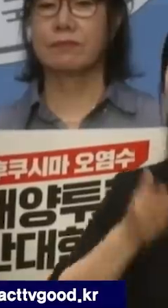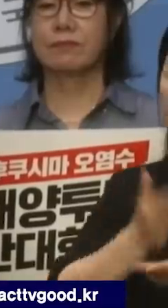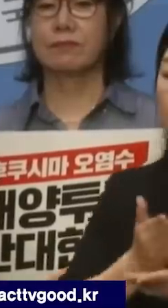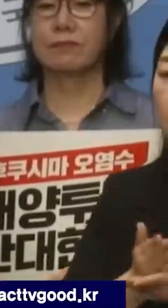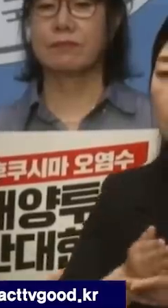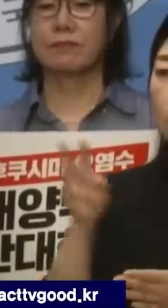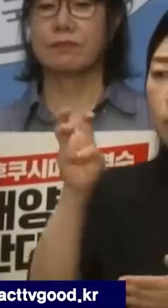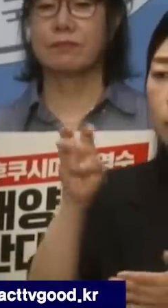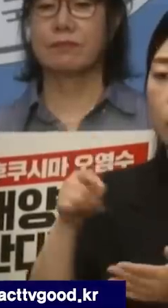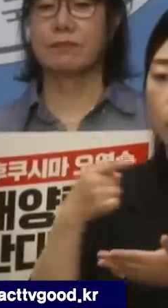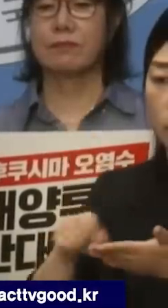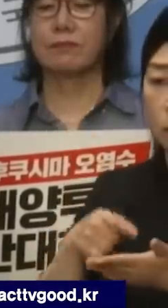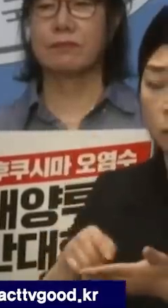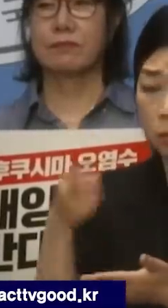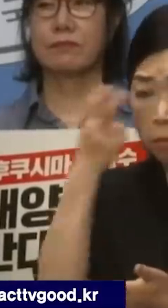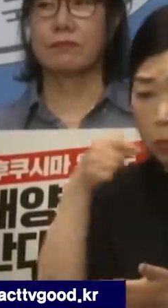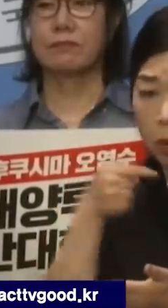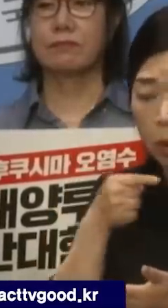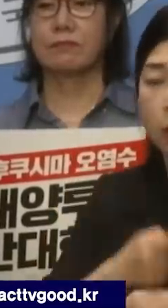총 담당하면서요.